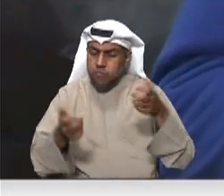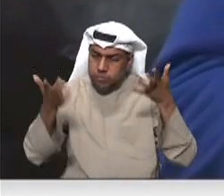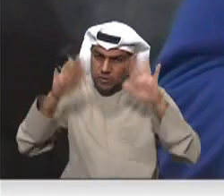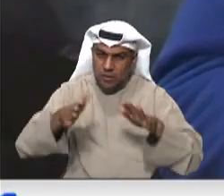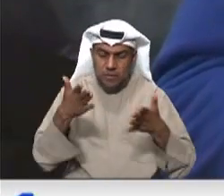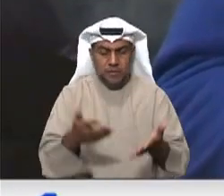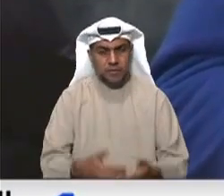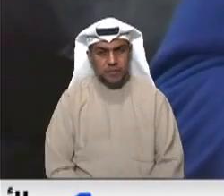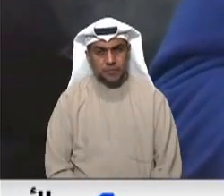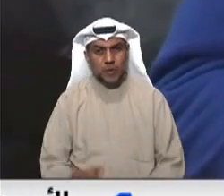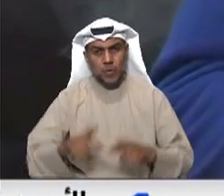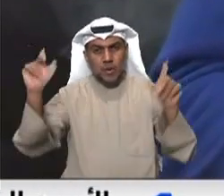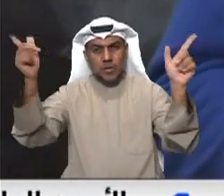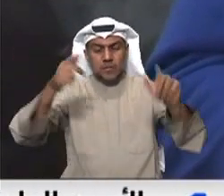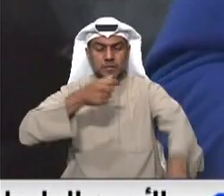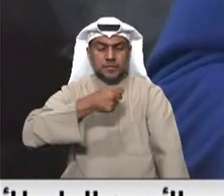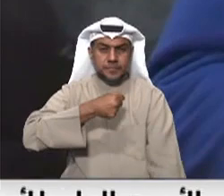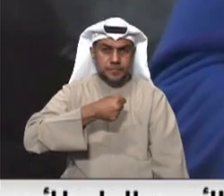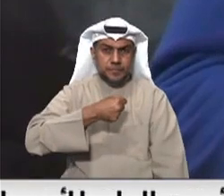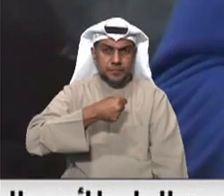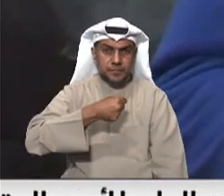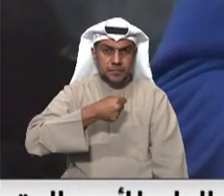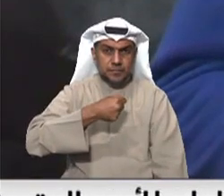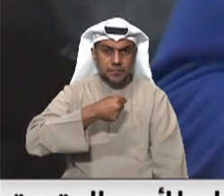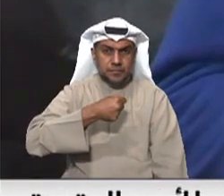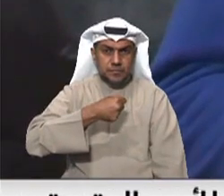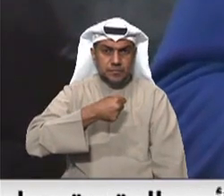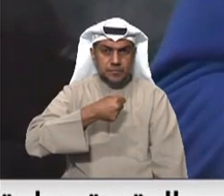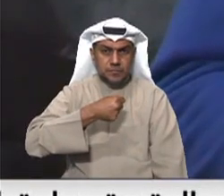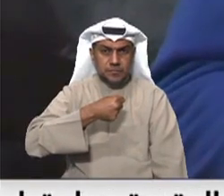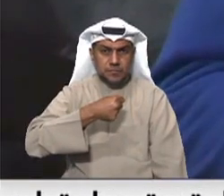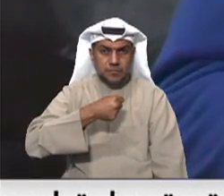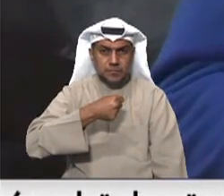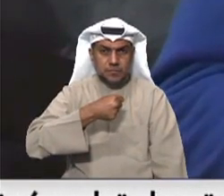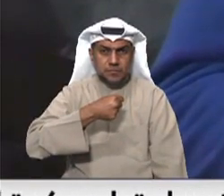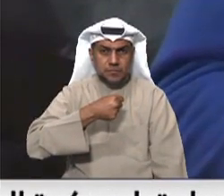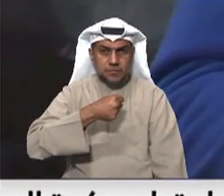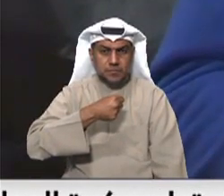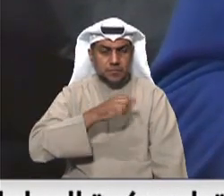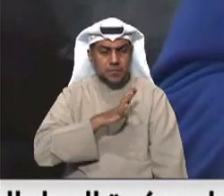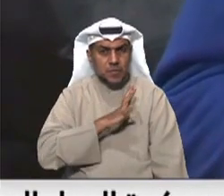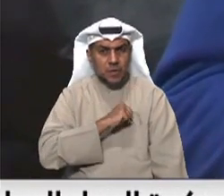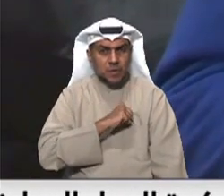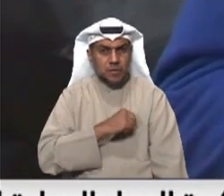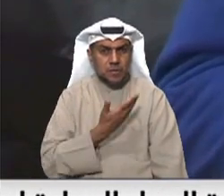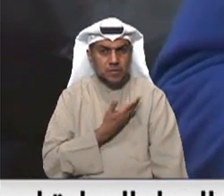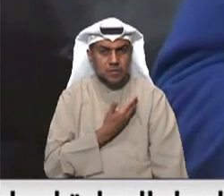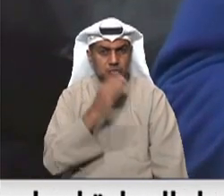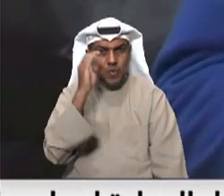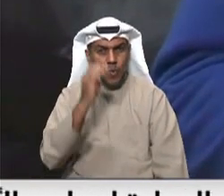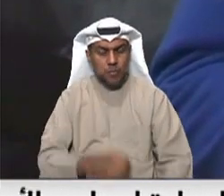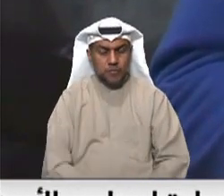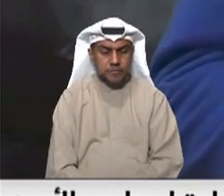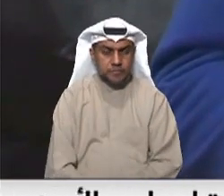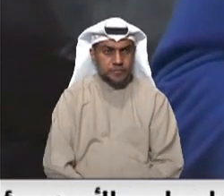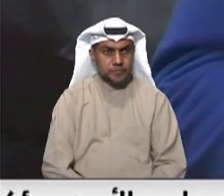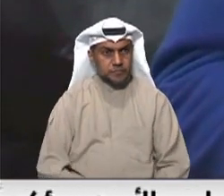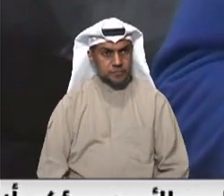كويك تلفزيون دوله الكويت من امام مخيمات النزوح واللاجئين في رفح جنوب قطاع غزه